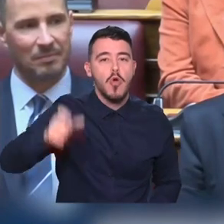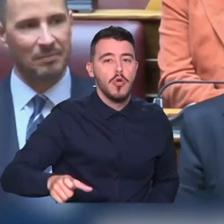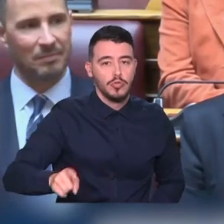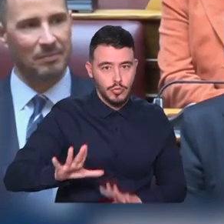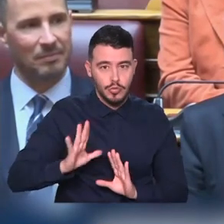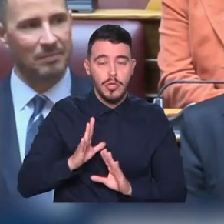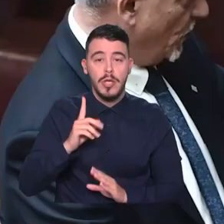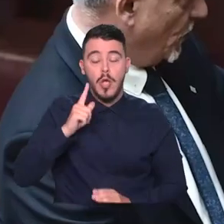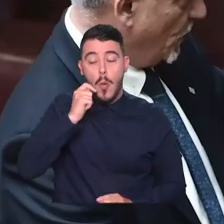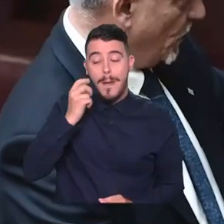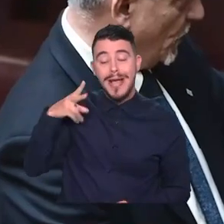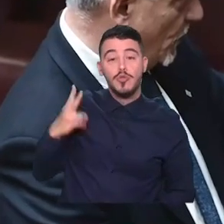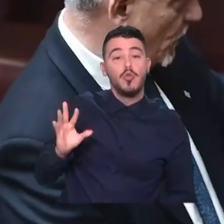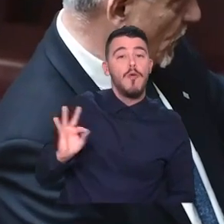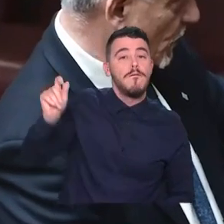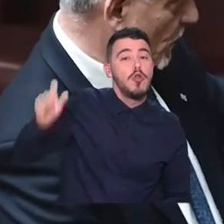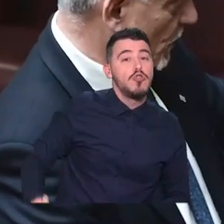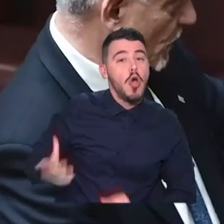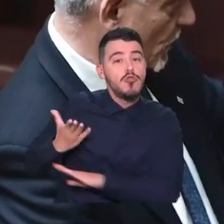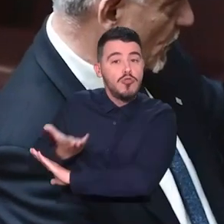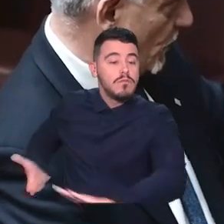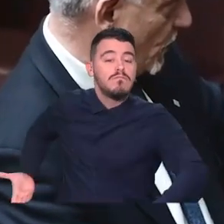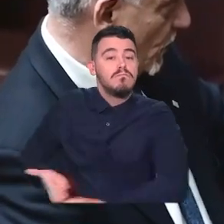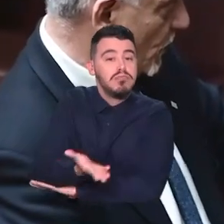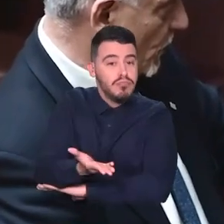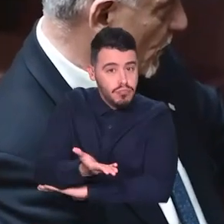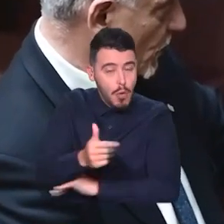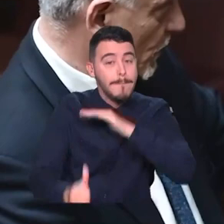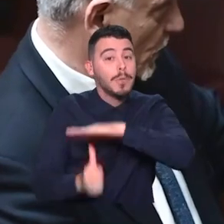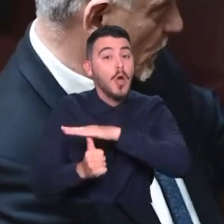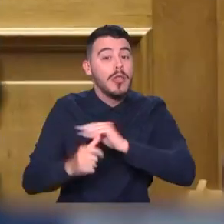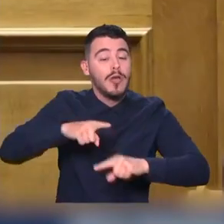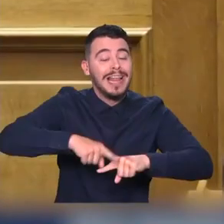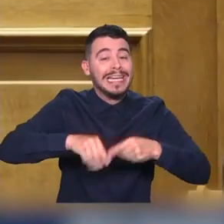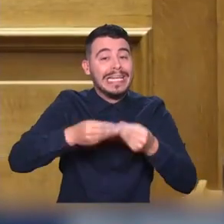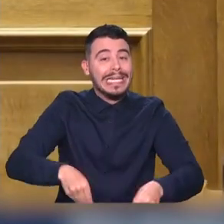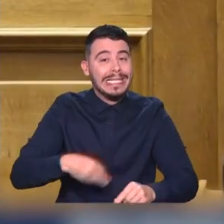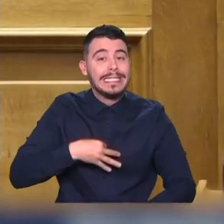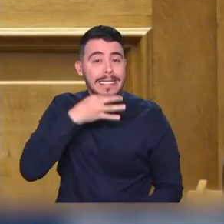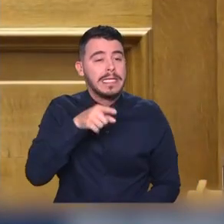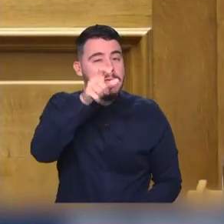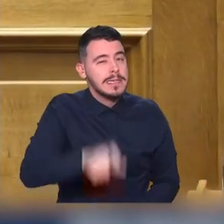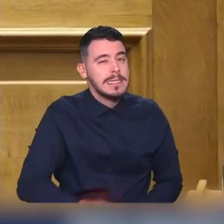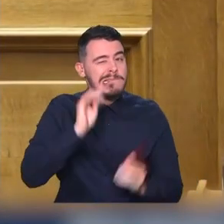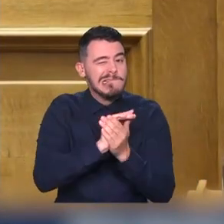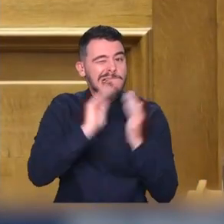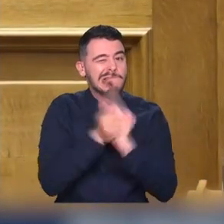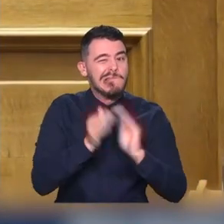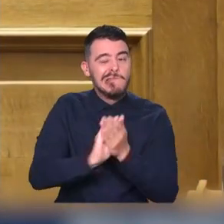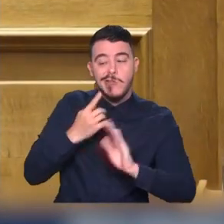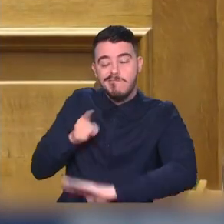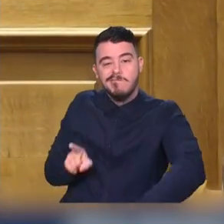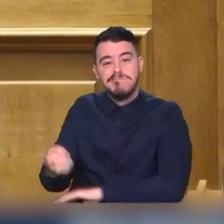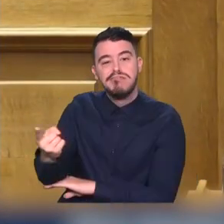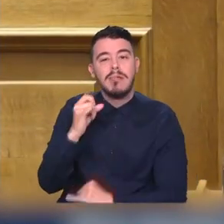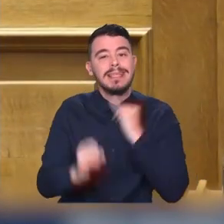υποβάλει ο πατέρας του Κωνσταντίνου Φλώρου. Είχε κατηγορήσει τον πρόεδρο της Ελληνικής Λύσης για μια σειρά διαδικτυακών επιθέσεων σε βάρος του από άτομα που